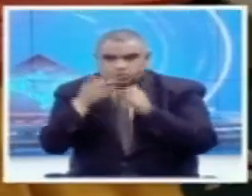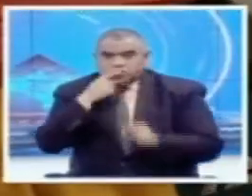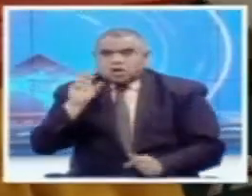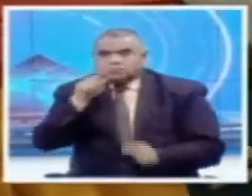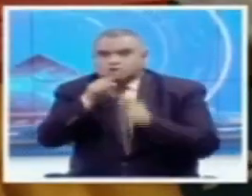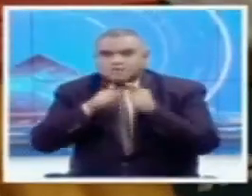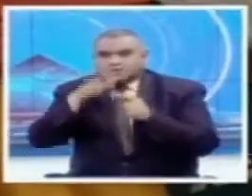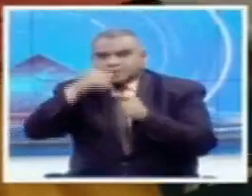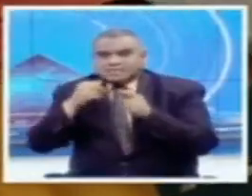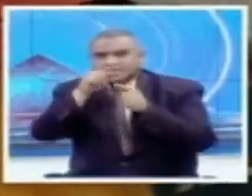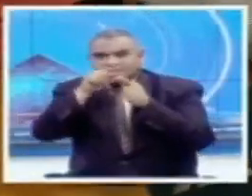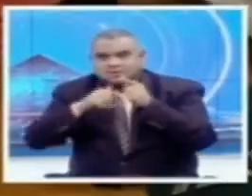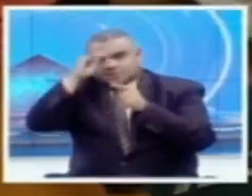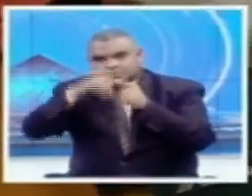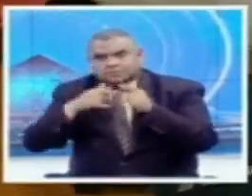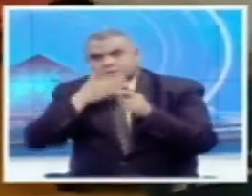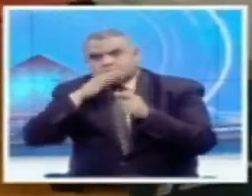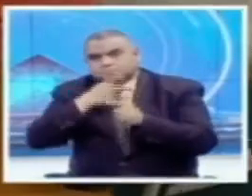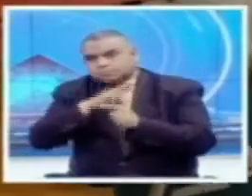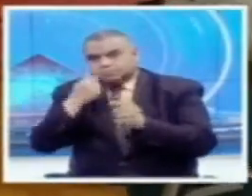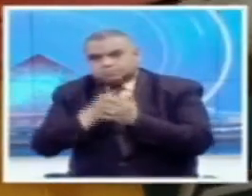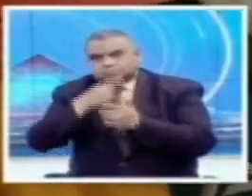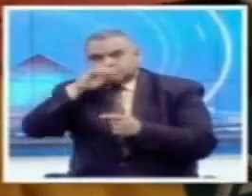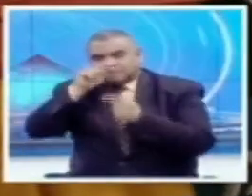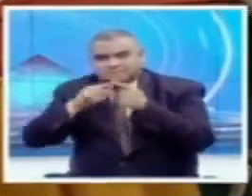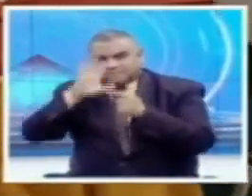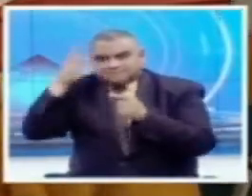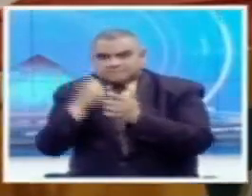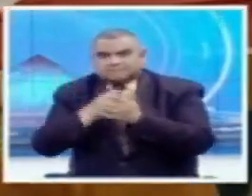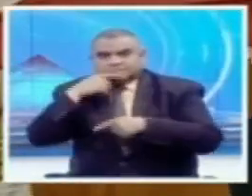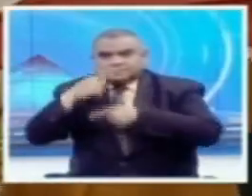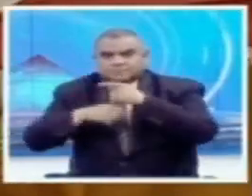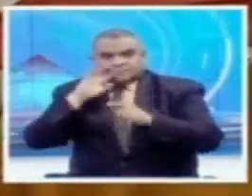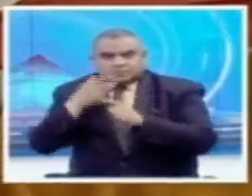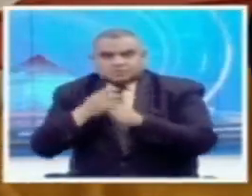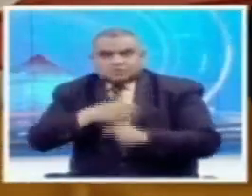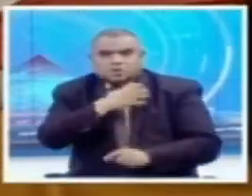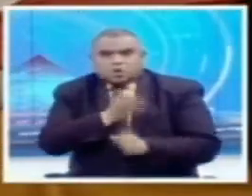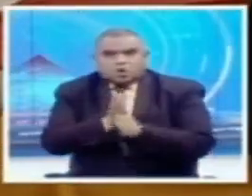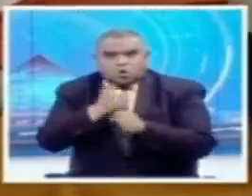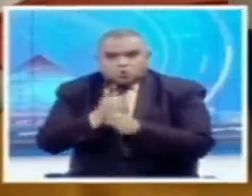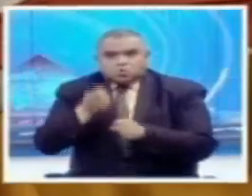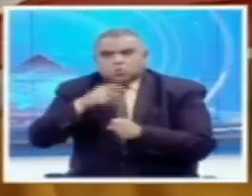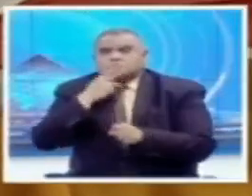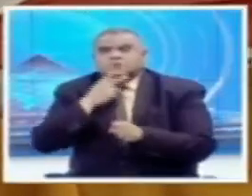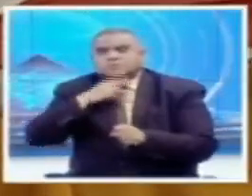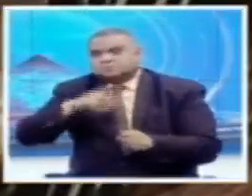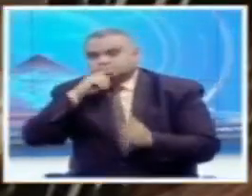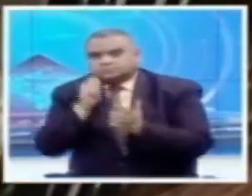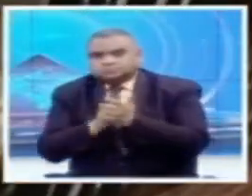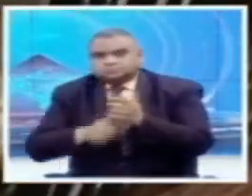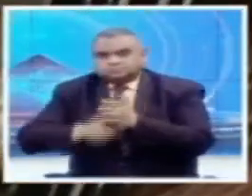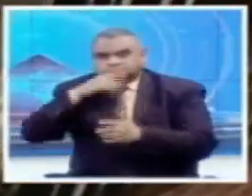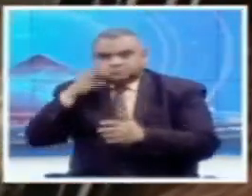15% ل 25%، بالتالي الحمد لله بفضل من ربنا عندنا إقبال شديد في المبيعات، لأن منتجاتنا بالنسبة للفواكه والخضار الدار بتنزل يوميا طازجه ولحوم وزبادي